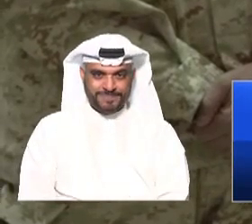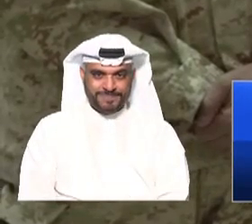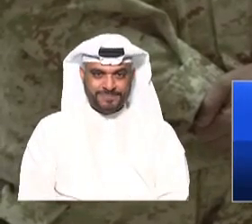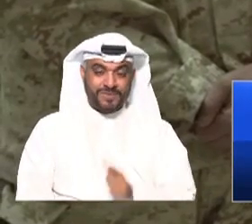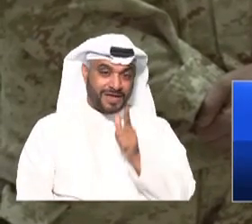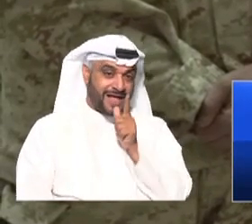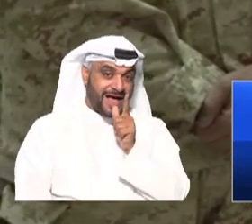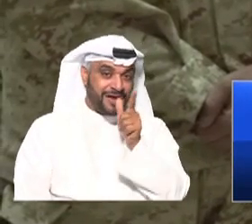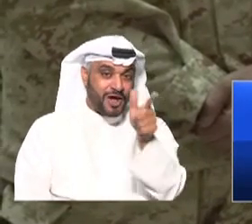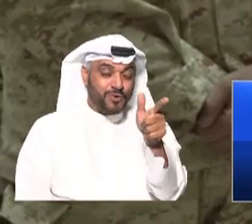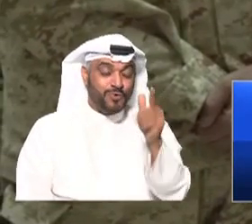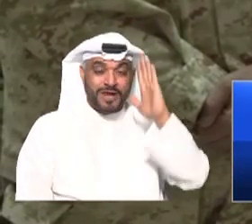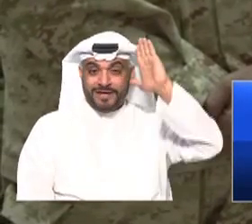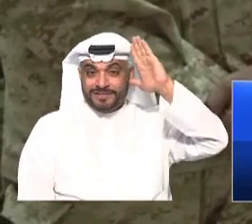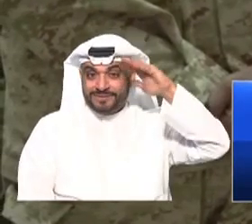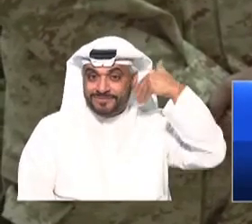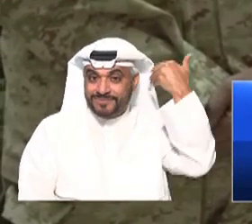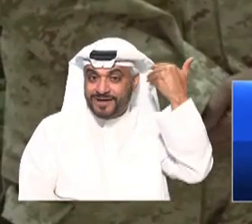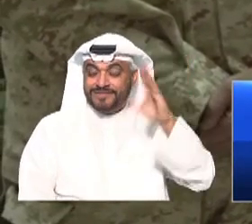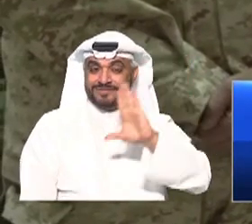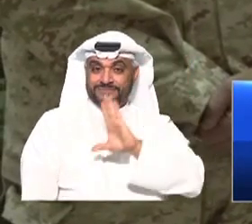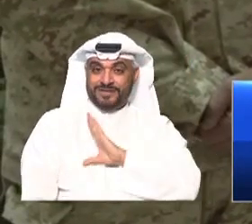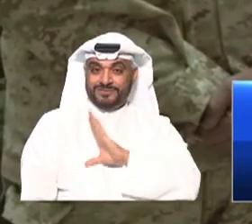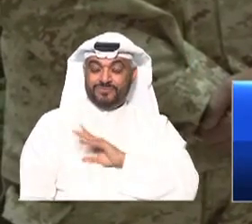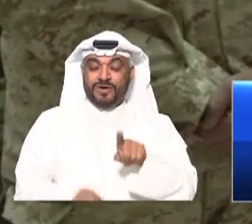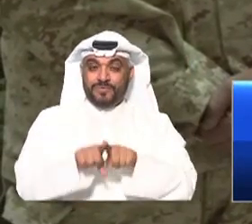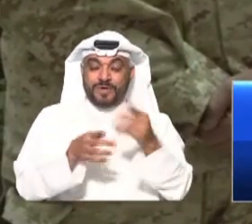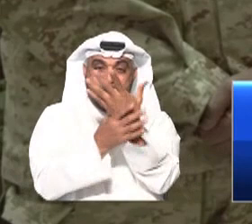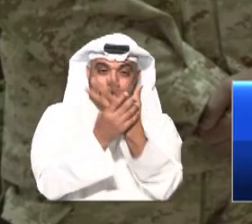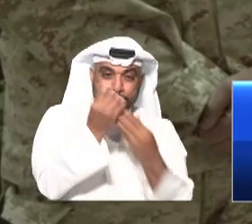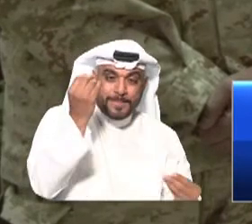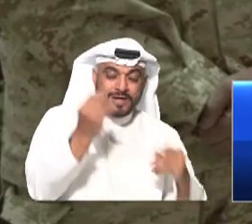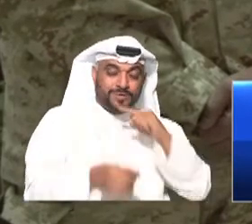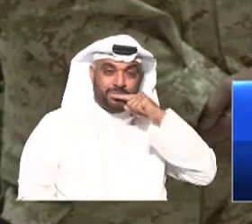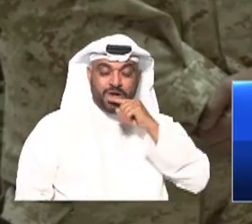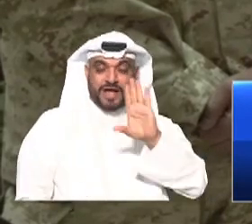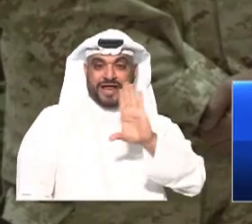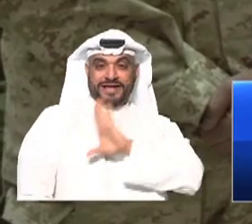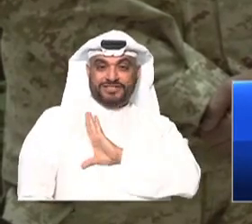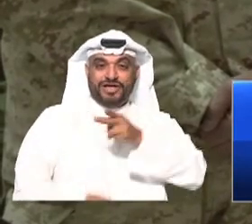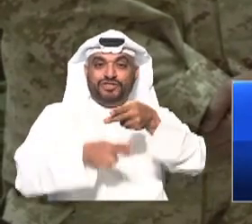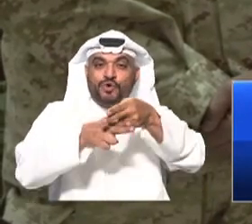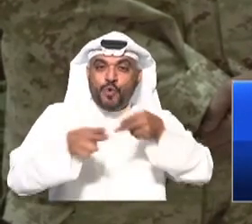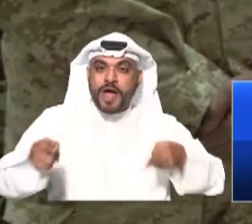أحب أقول حق خواتي وبناتي، الجيش الكويتي